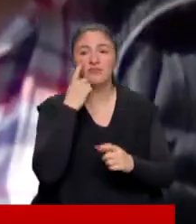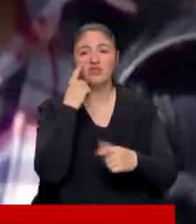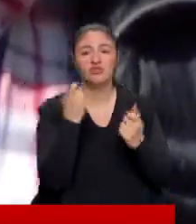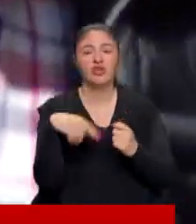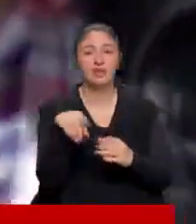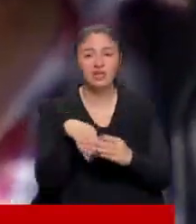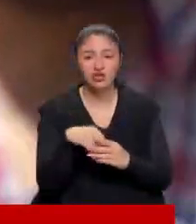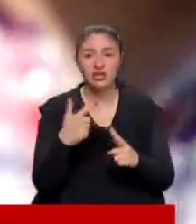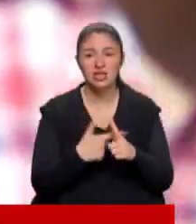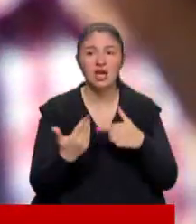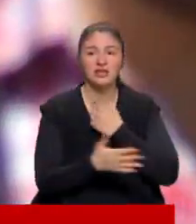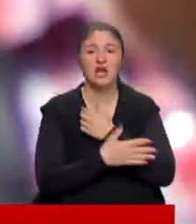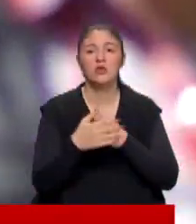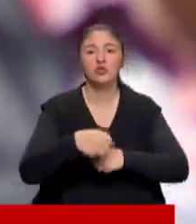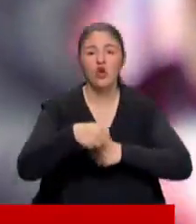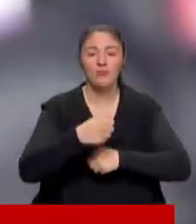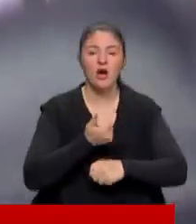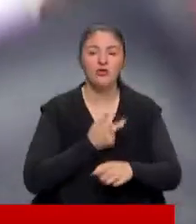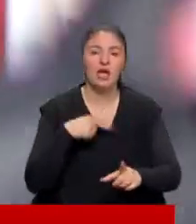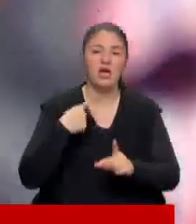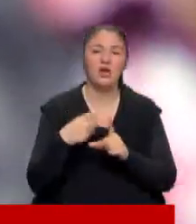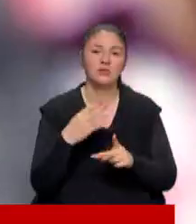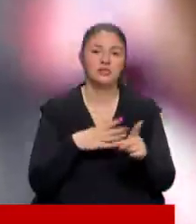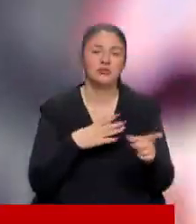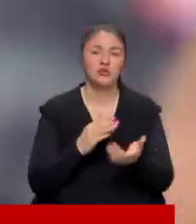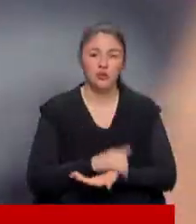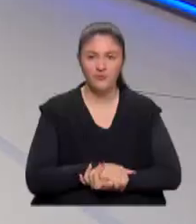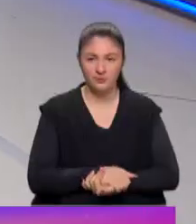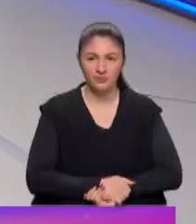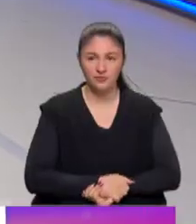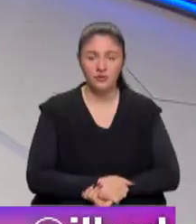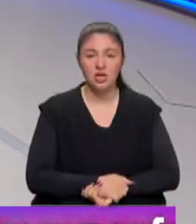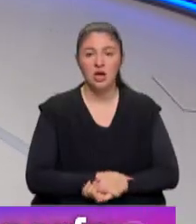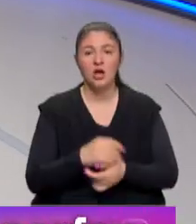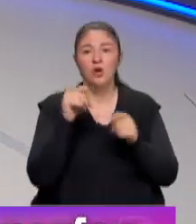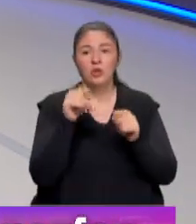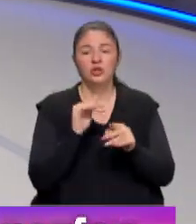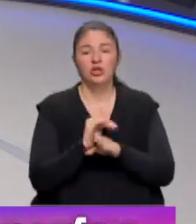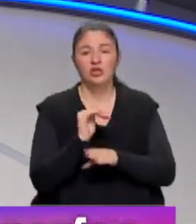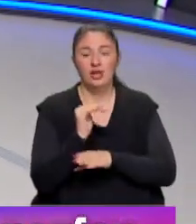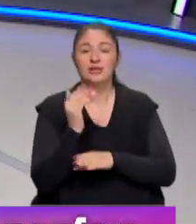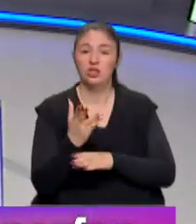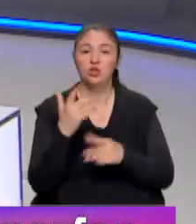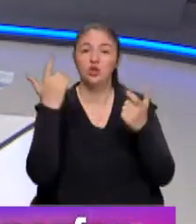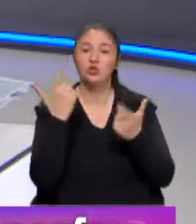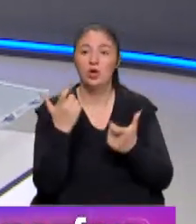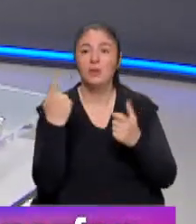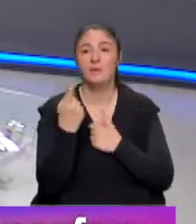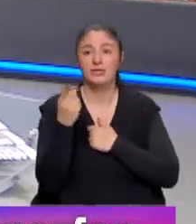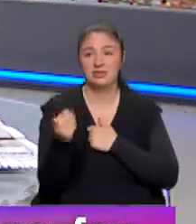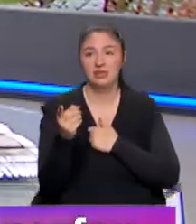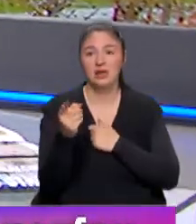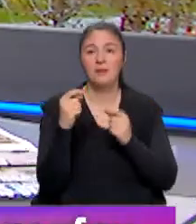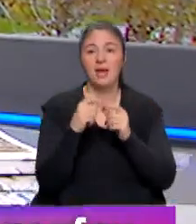çalışanları için kira yardımının torba yasaya eklenmesini istiyor. Bugün yaşananların sorumlularından